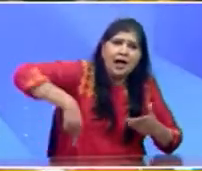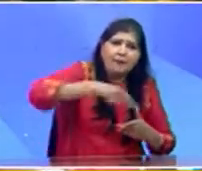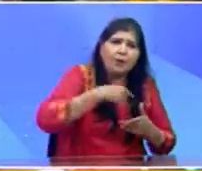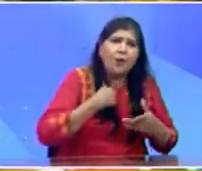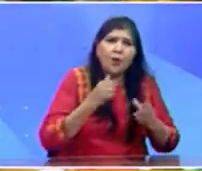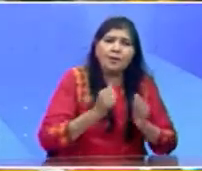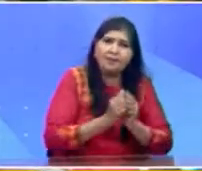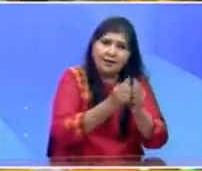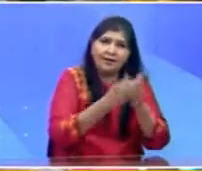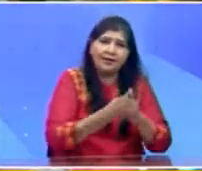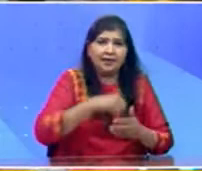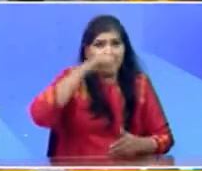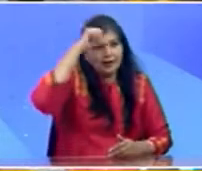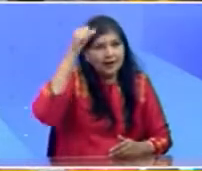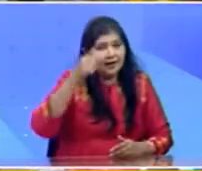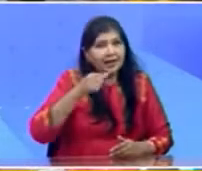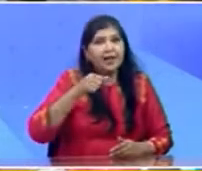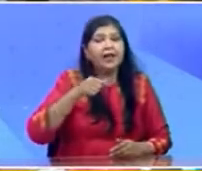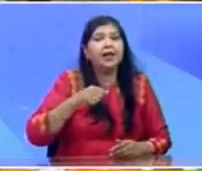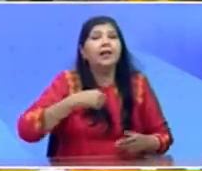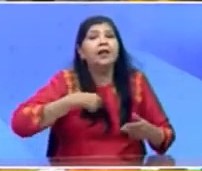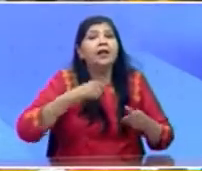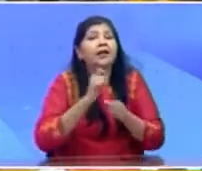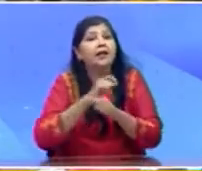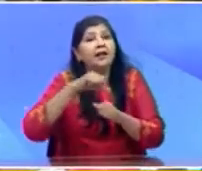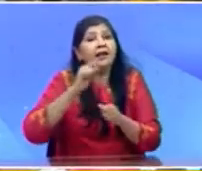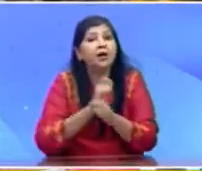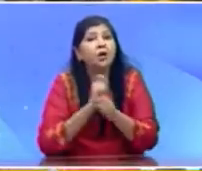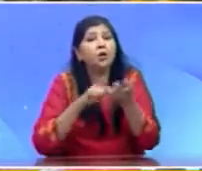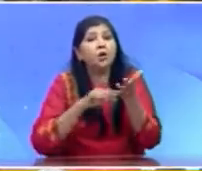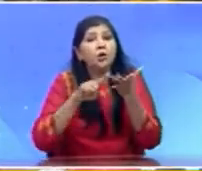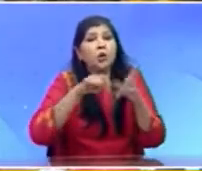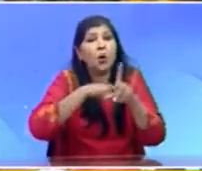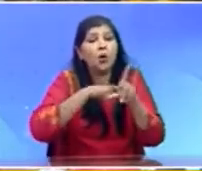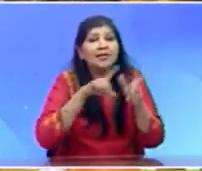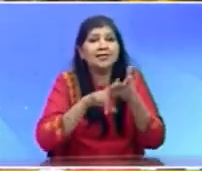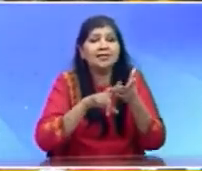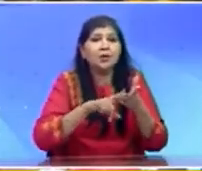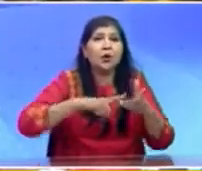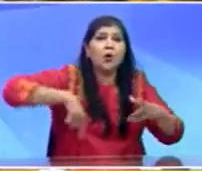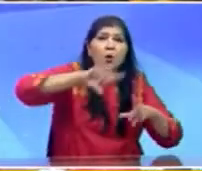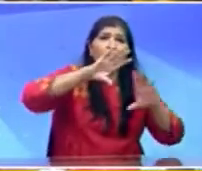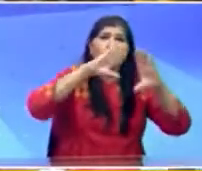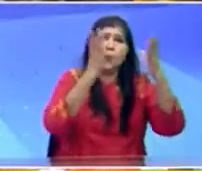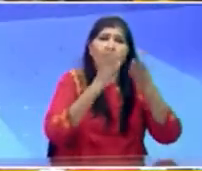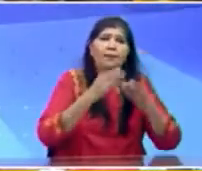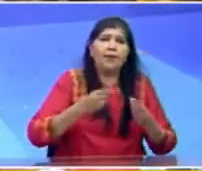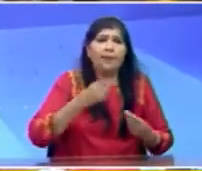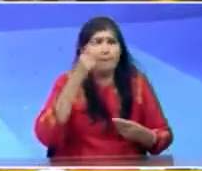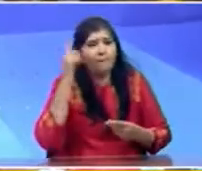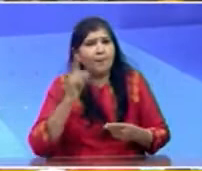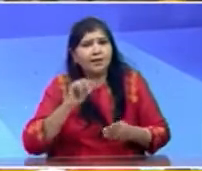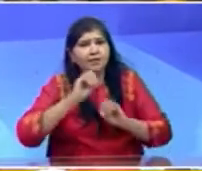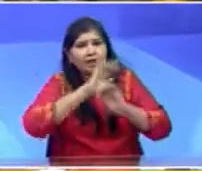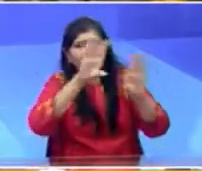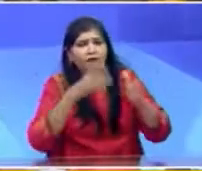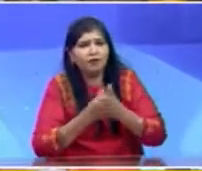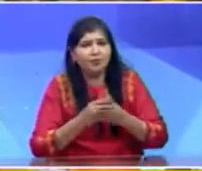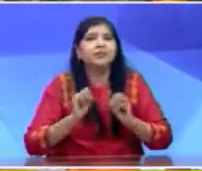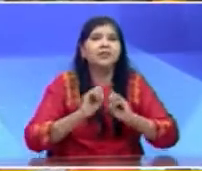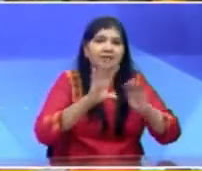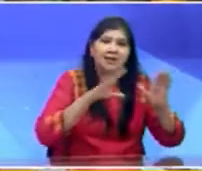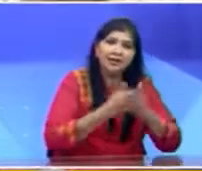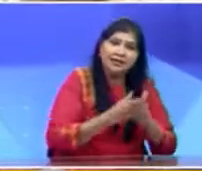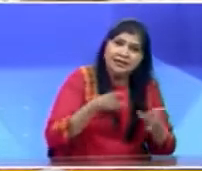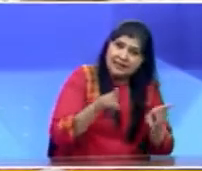मिलकर भारतीय खिलौनों को दुनिया भर में और अधिक लोकप्रिय बनाएं।